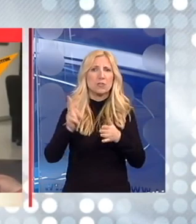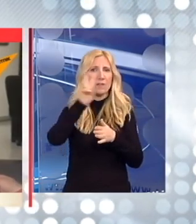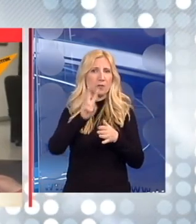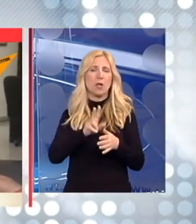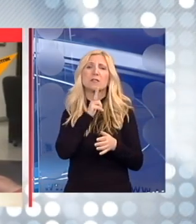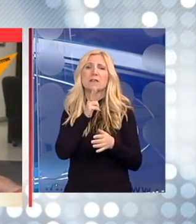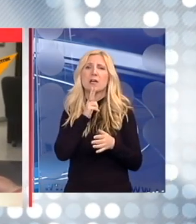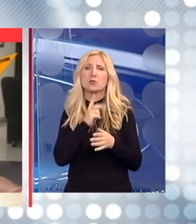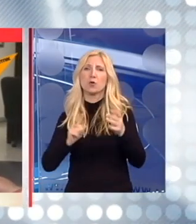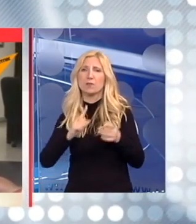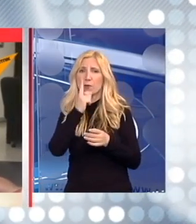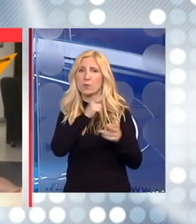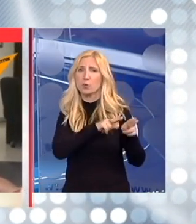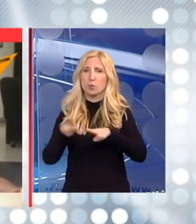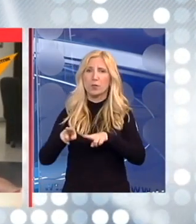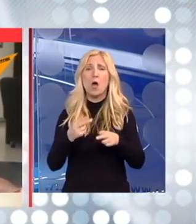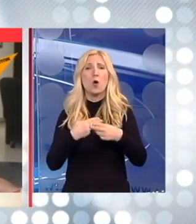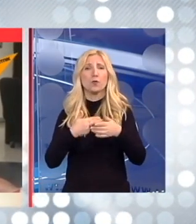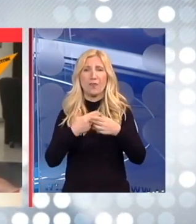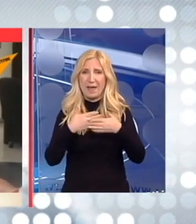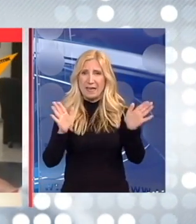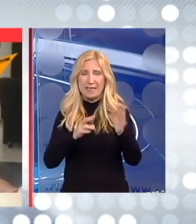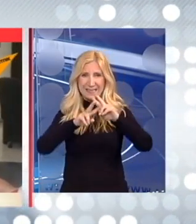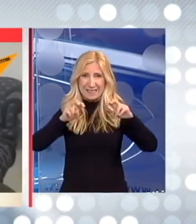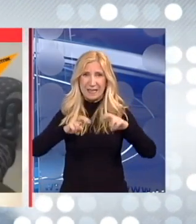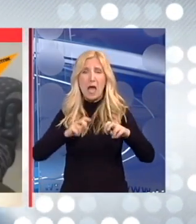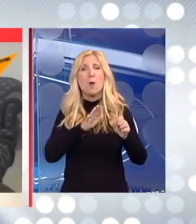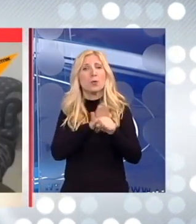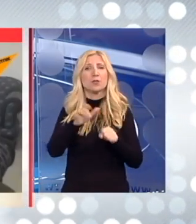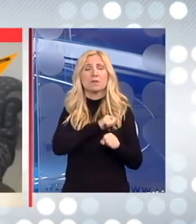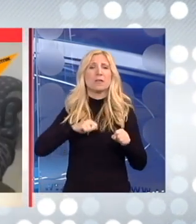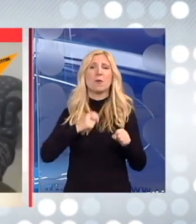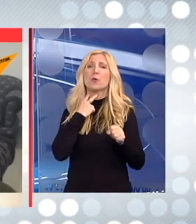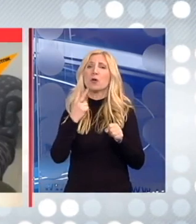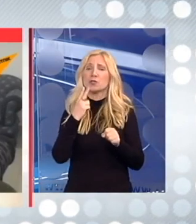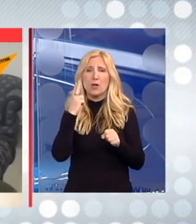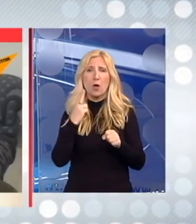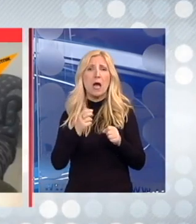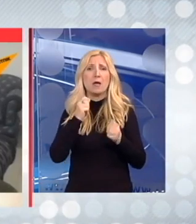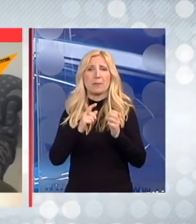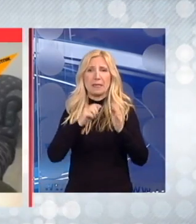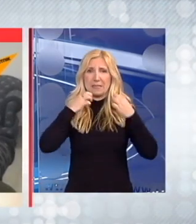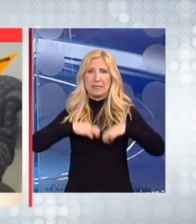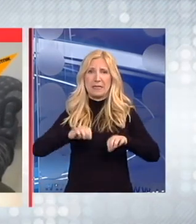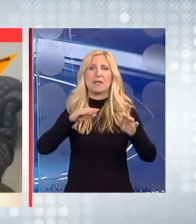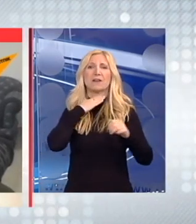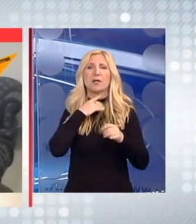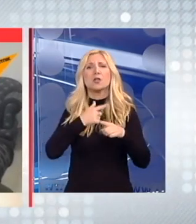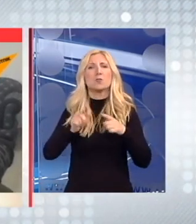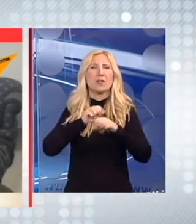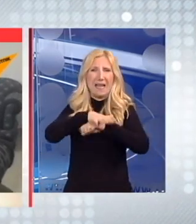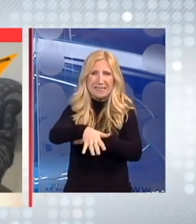Venezuele zatražio je od Vrhovnog suda otvaranje istrage protiv samoproglašenog privremenog predsjednika Gvaida zbog nastalih